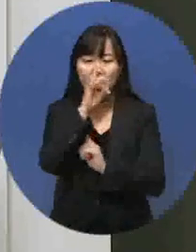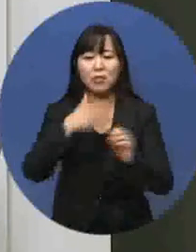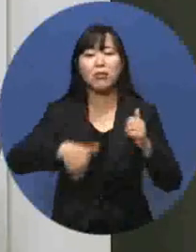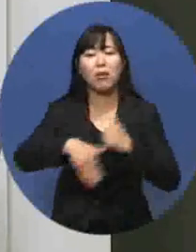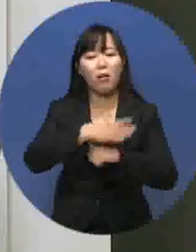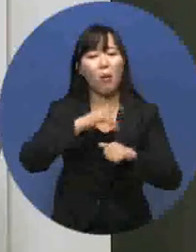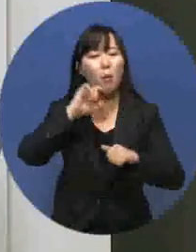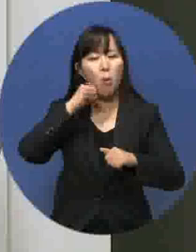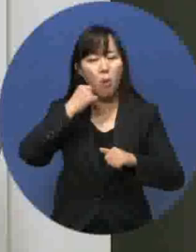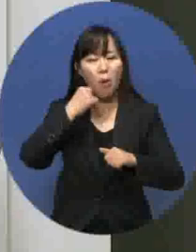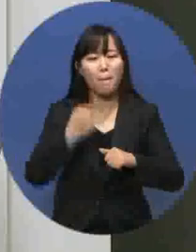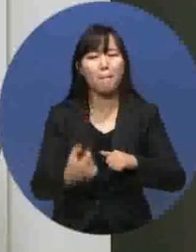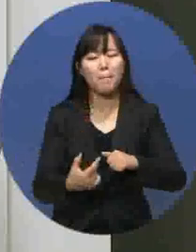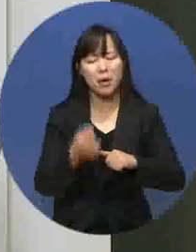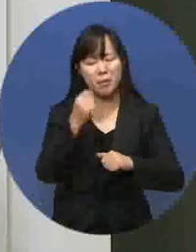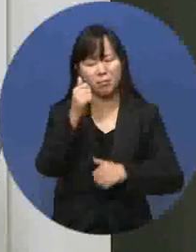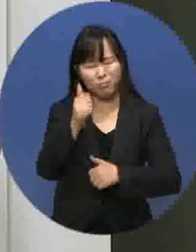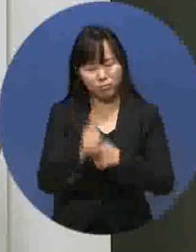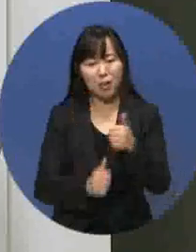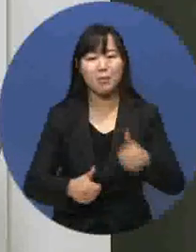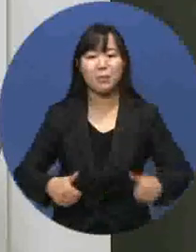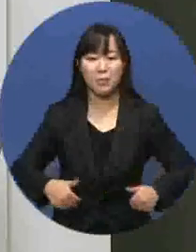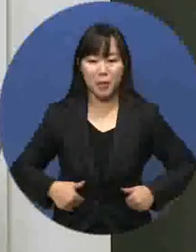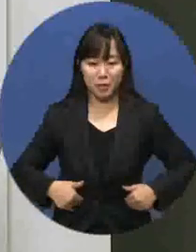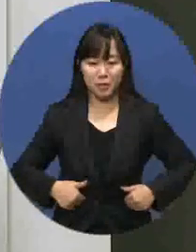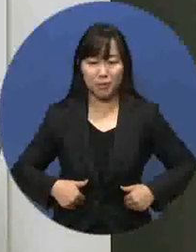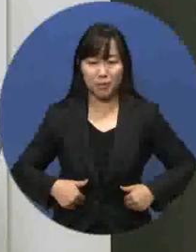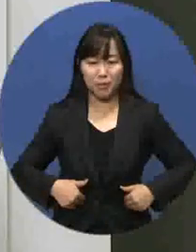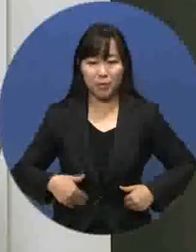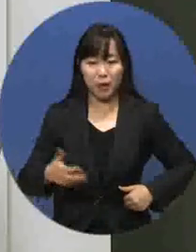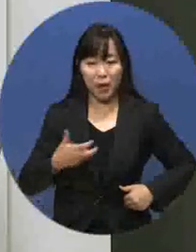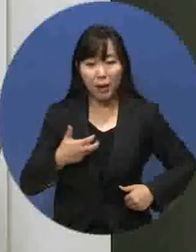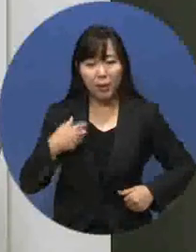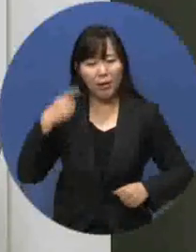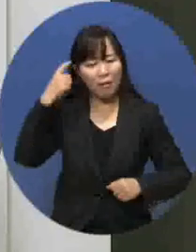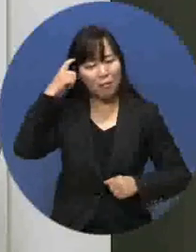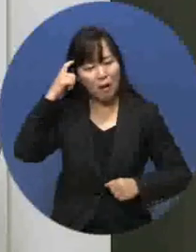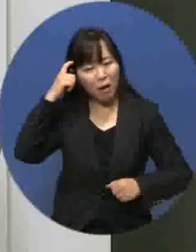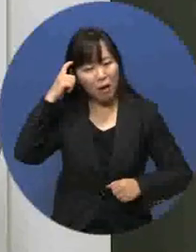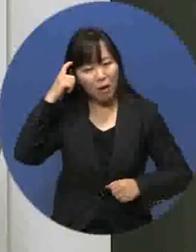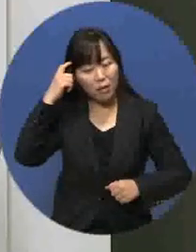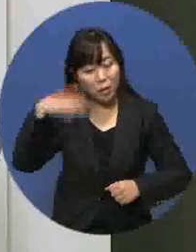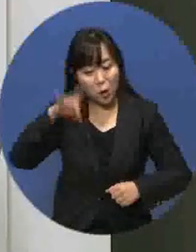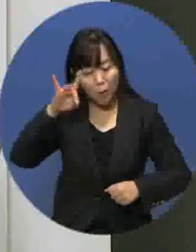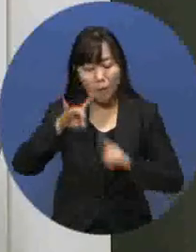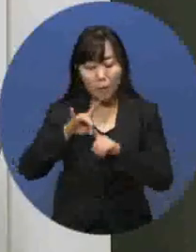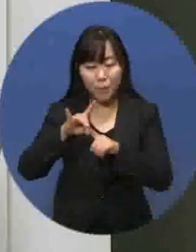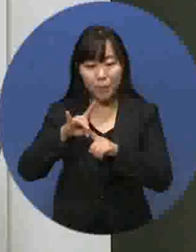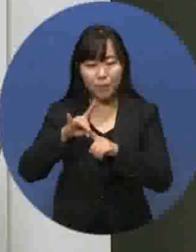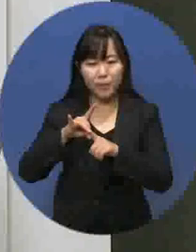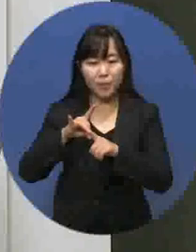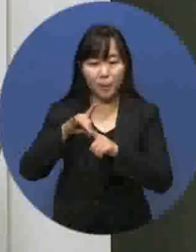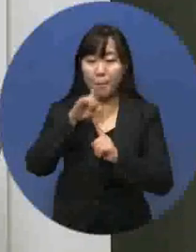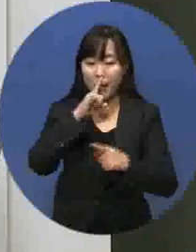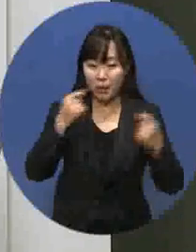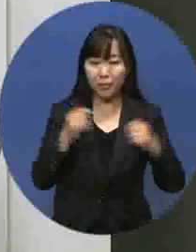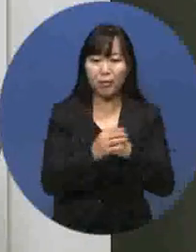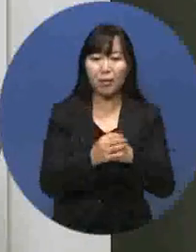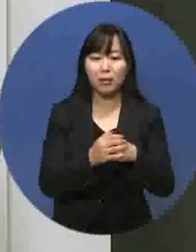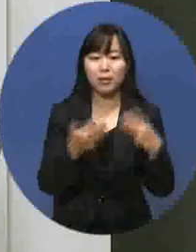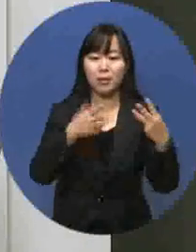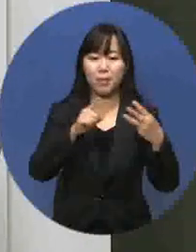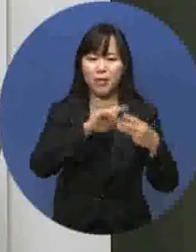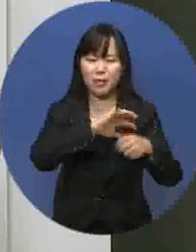속에 이걸 빨리 우리가 헤쳐나가야 하는데 아까 머리에서도 말씀드렸지만은 3차 대전을